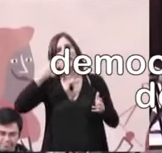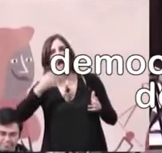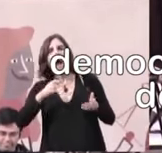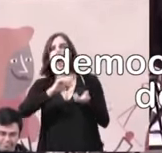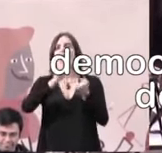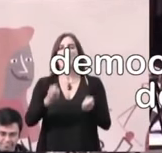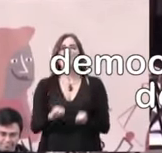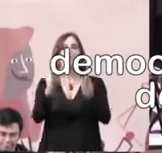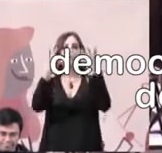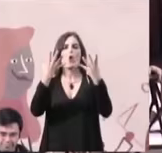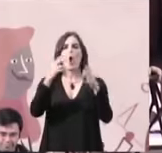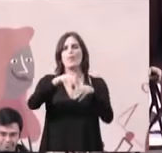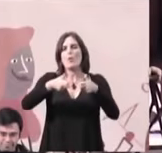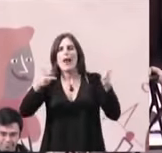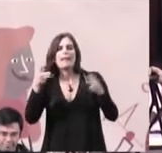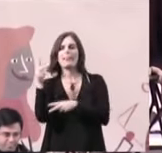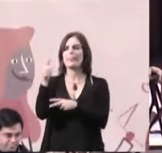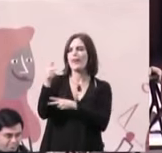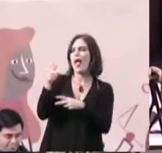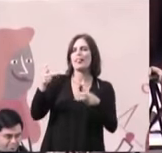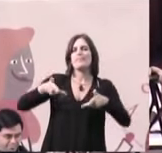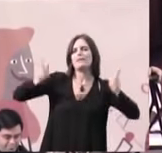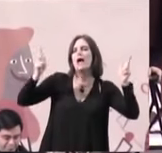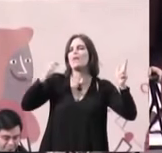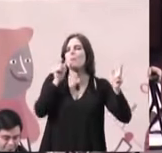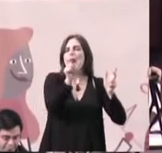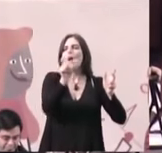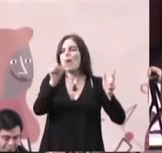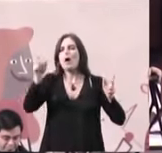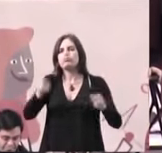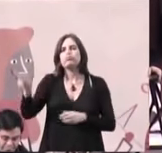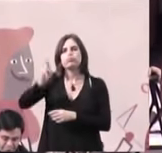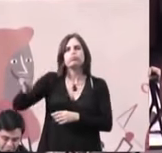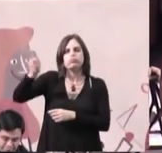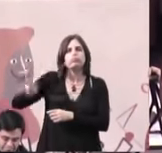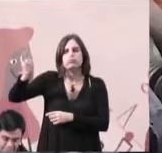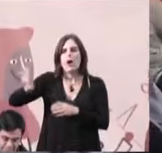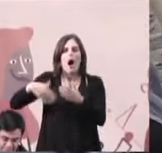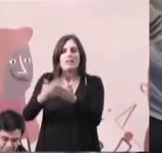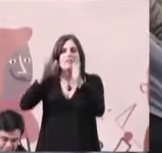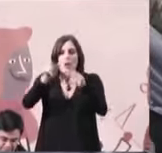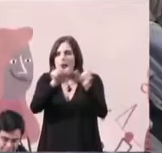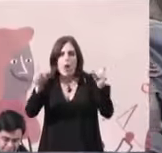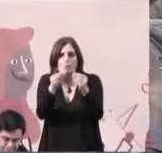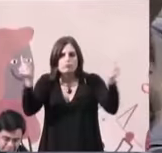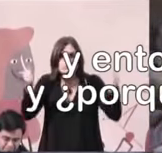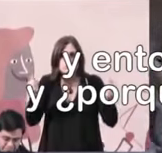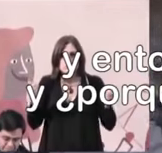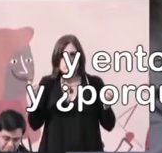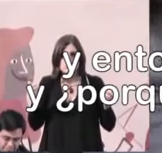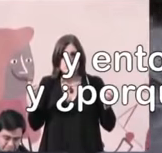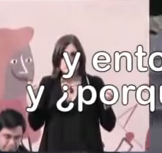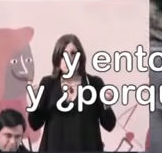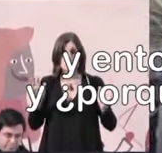revolució democràtica, tothom parla de drets, tothom parla de llibertats, tota l'estona, constantment, fins al límit de buidar de contingut les paraules.